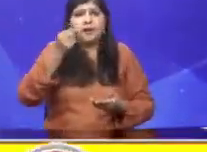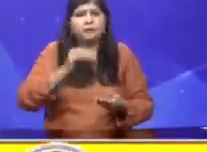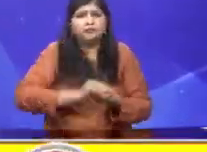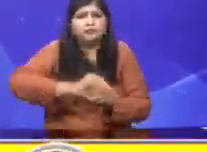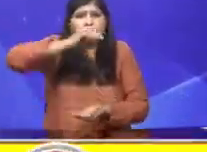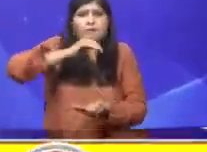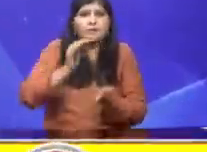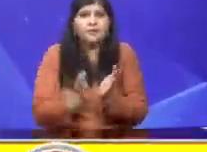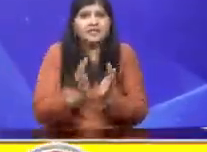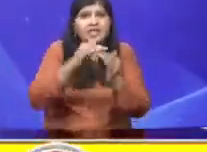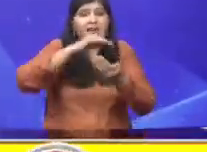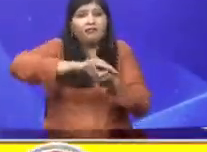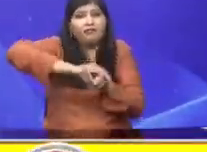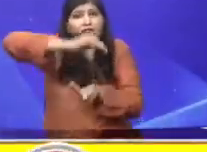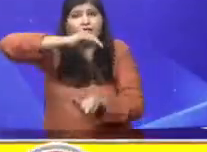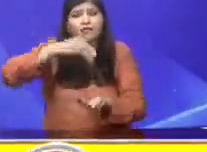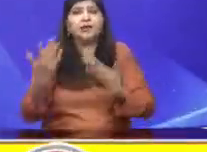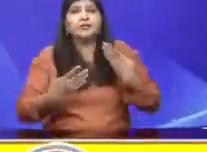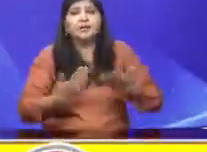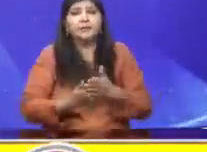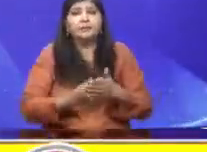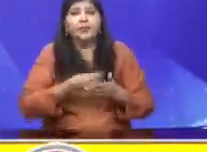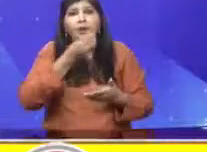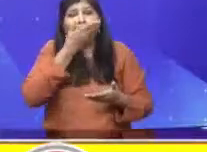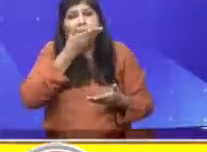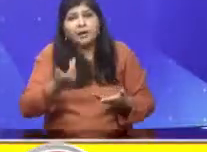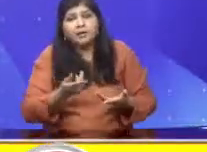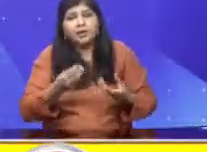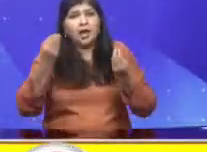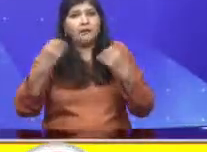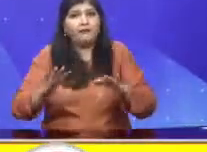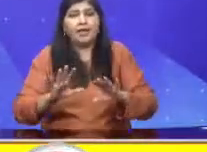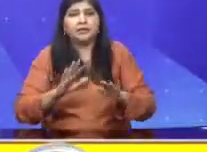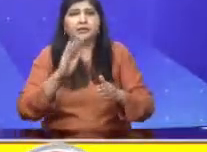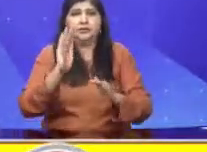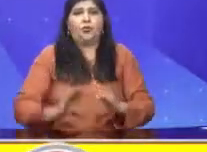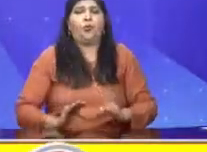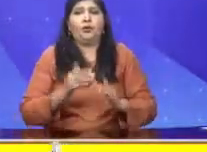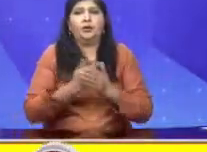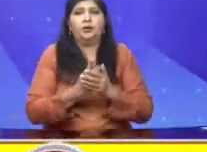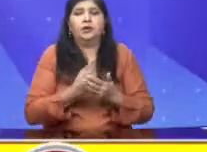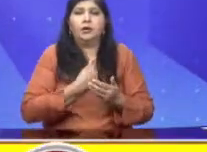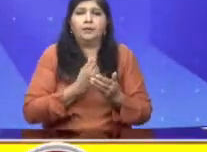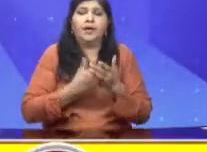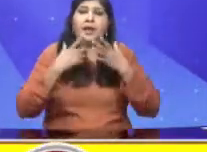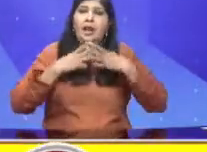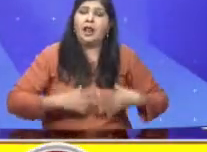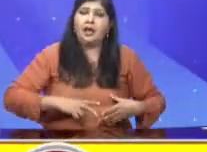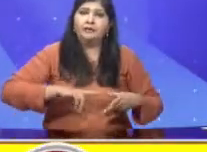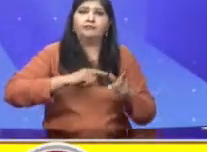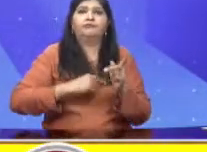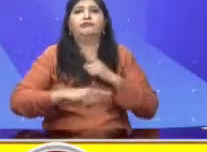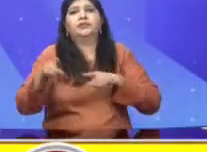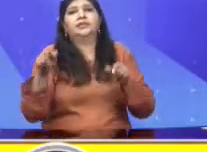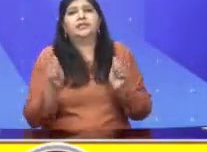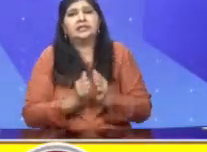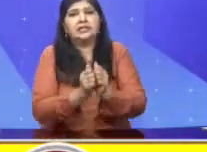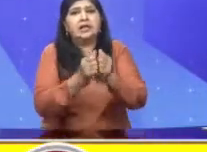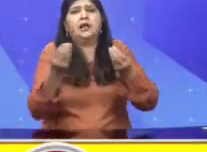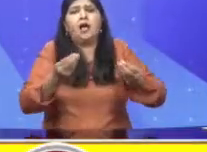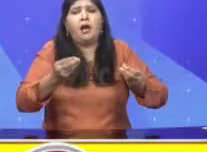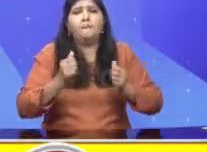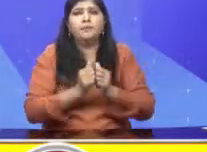-एक मुन को बचाना, पानी की किसी भी प्रकार की बरबादी को रोकना, यह हमारी जीवन सहली का एक